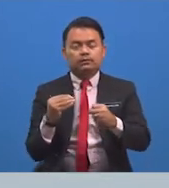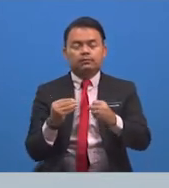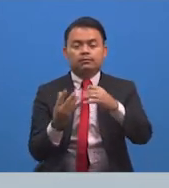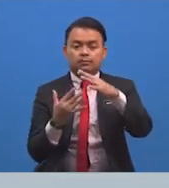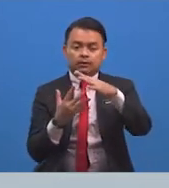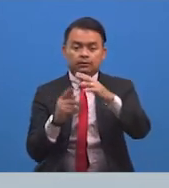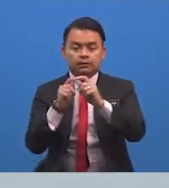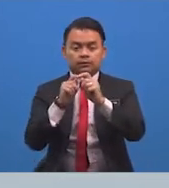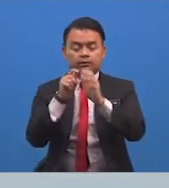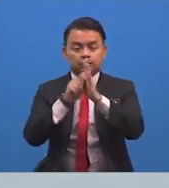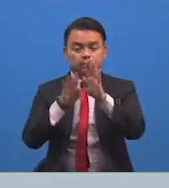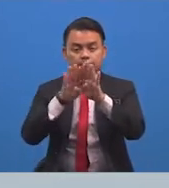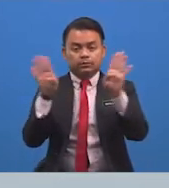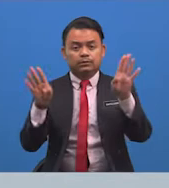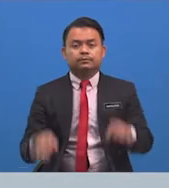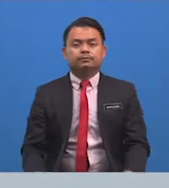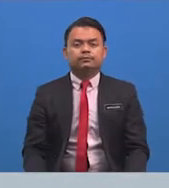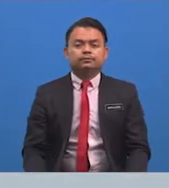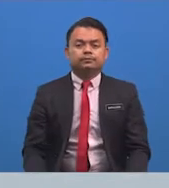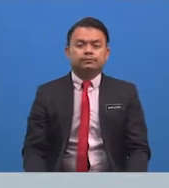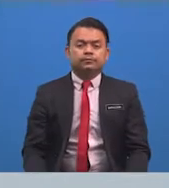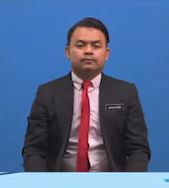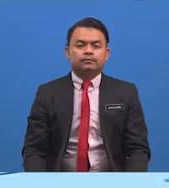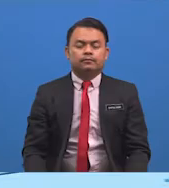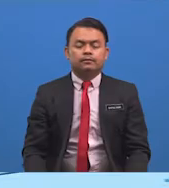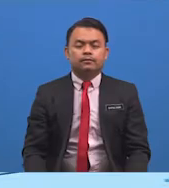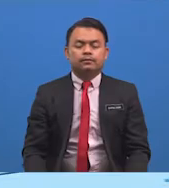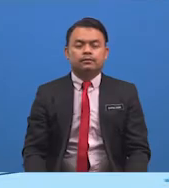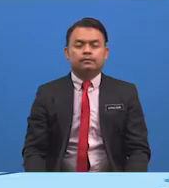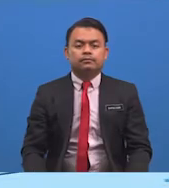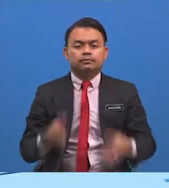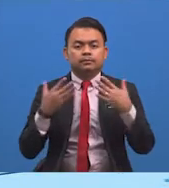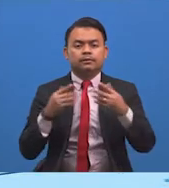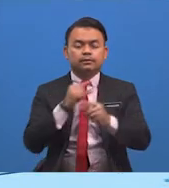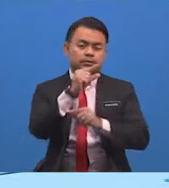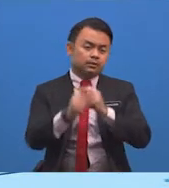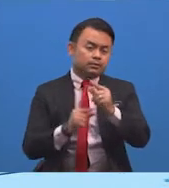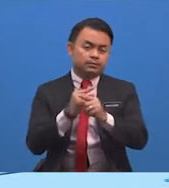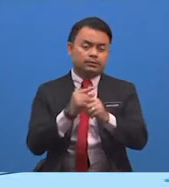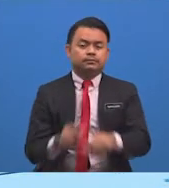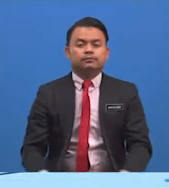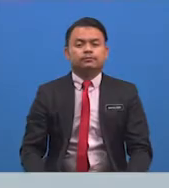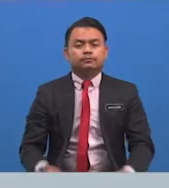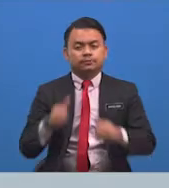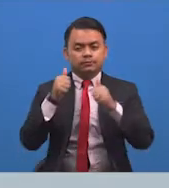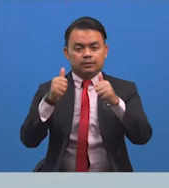Terangkan kesan pemanasan global tersebut. Hebat, anak-anak murid cikgu.